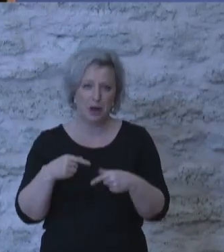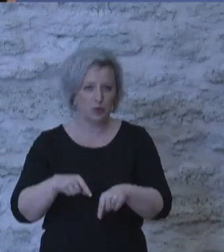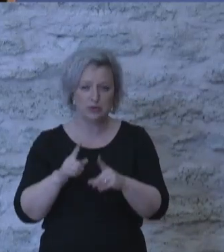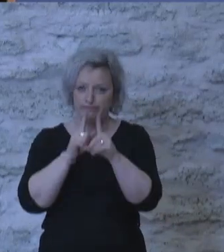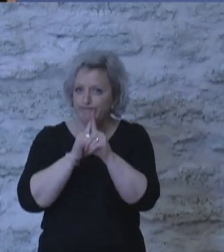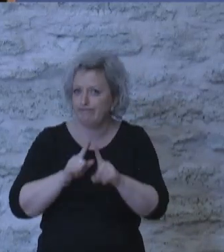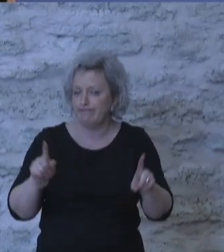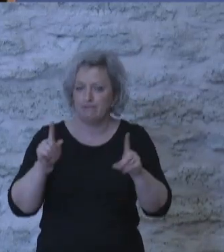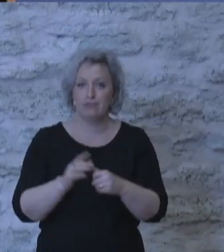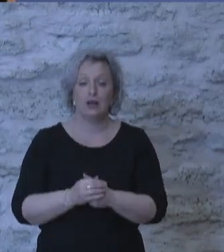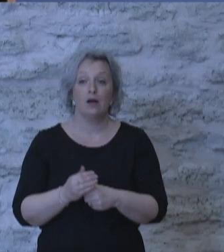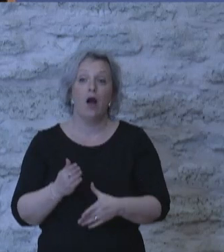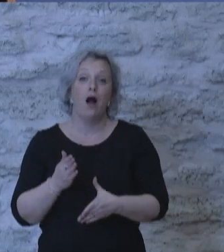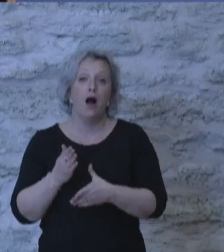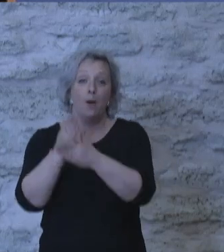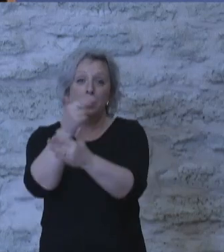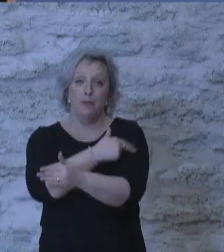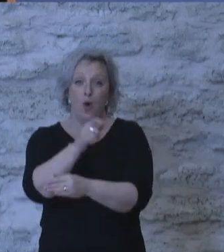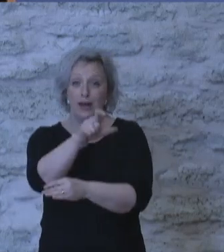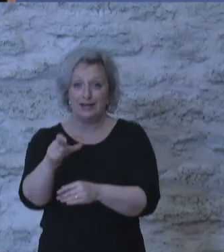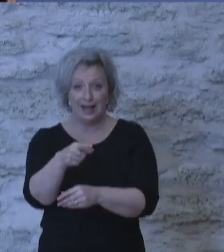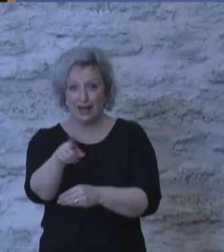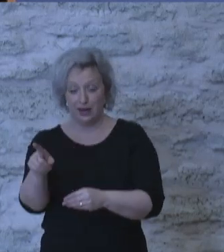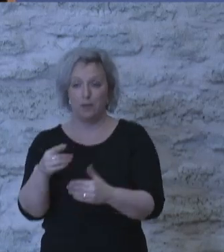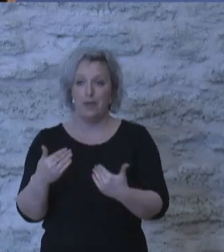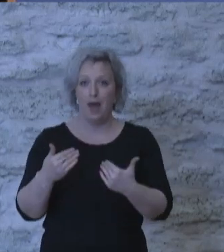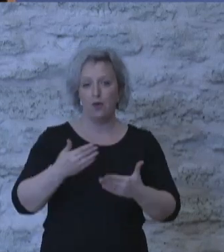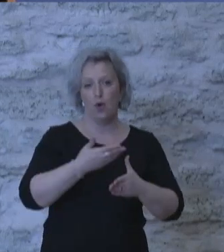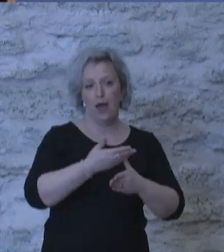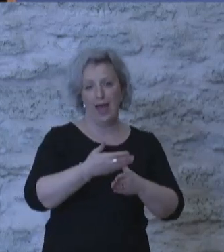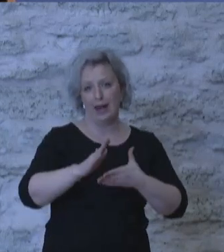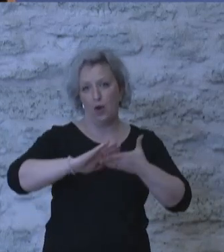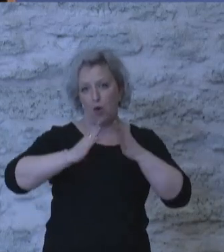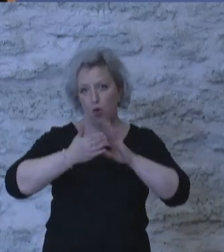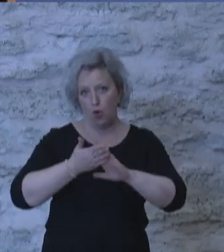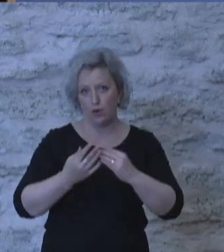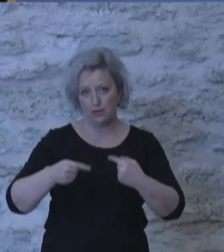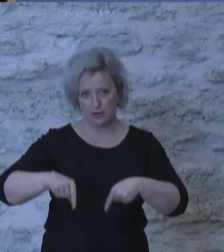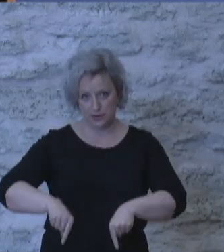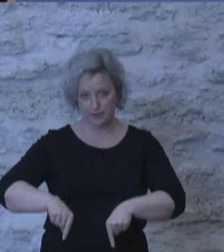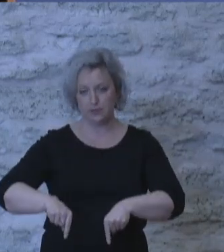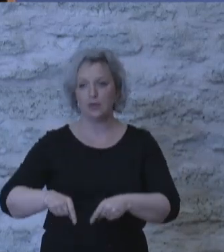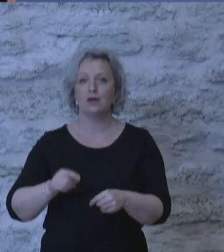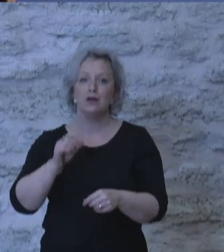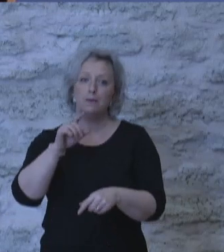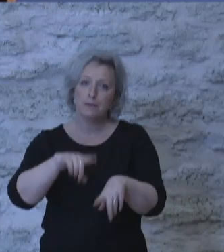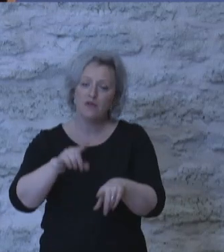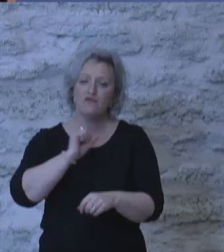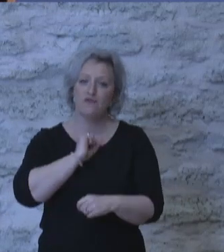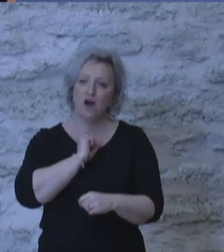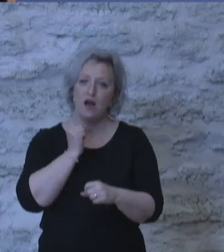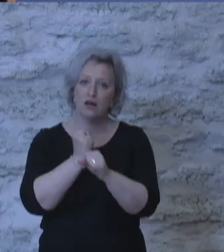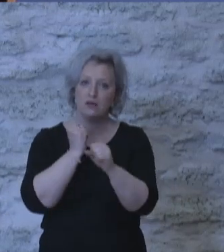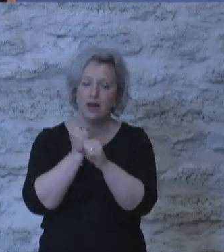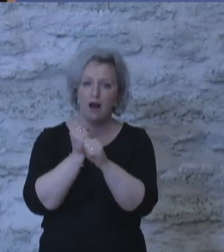Mis puudutab abipolitseinike siis, peale me eri olukorras. Eri olukorras on teine kord vaja teha natuke